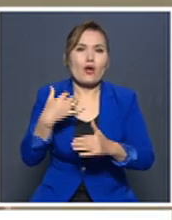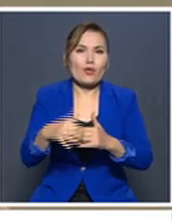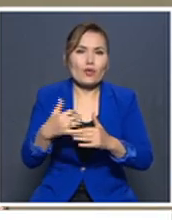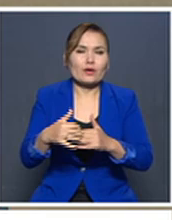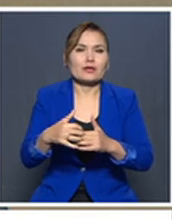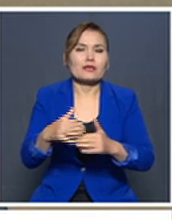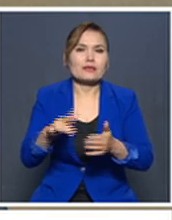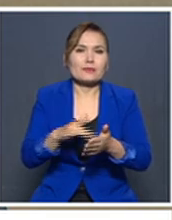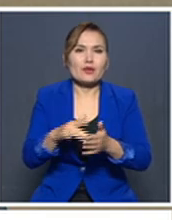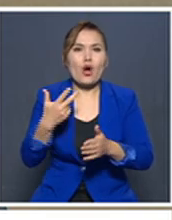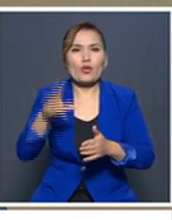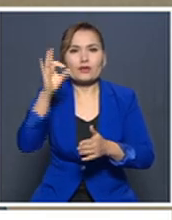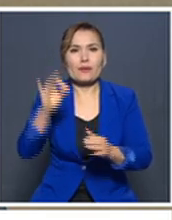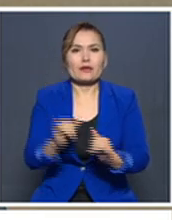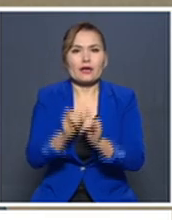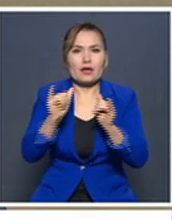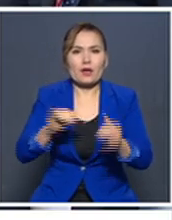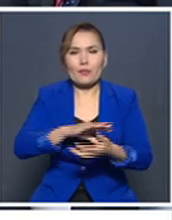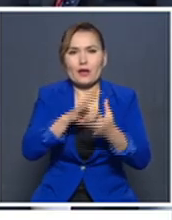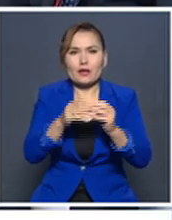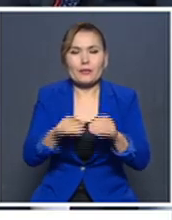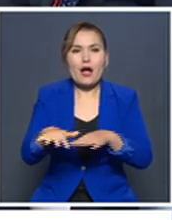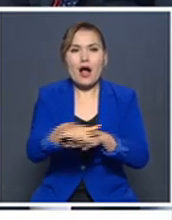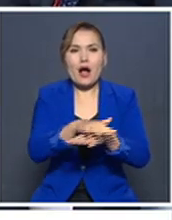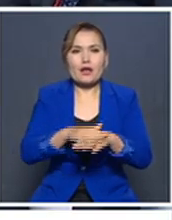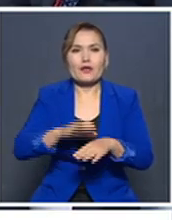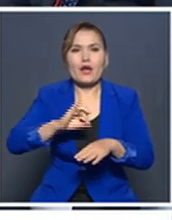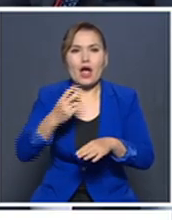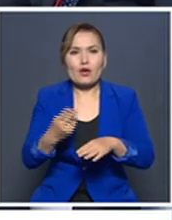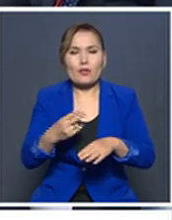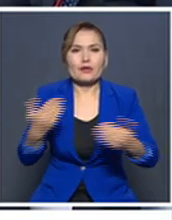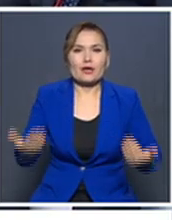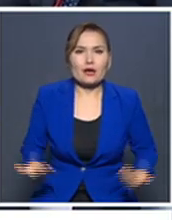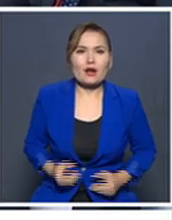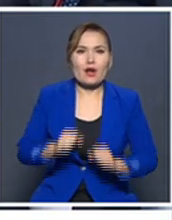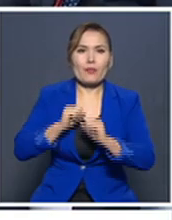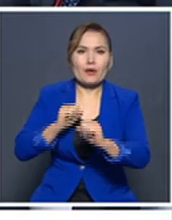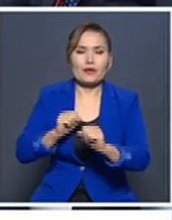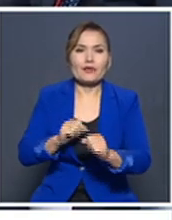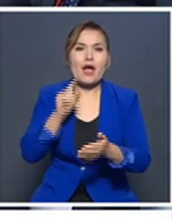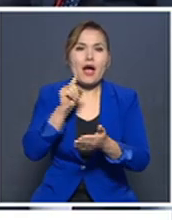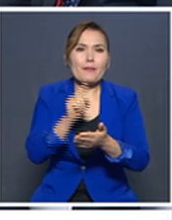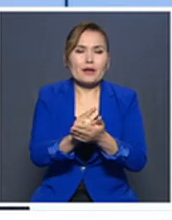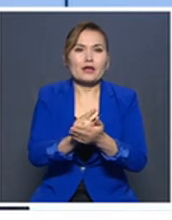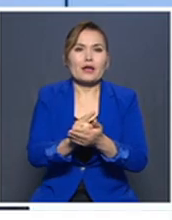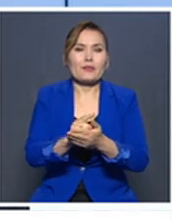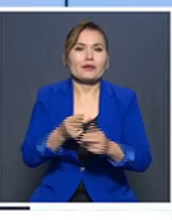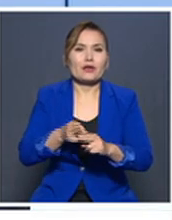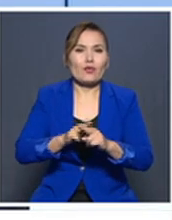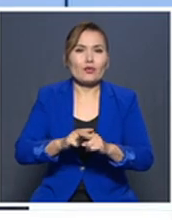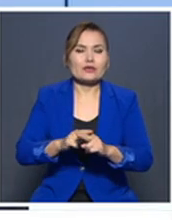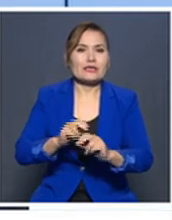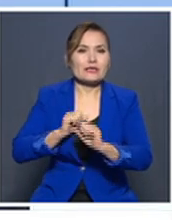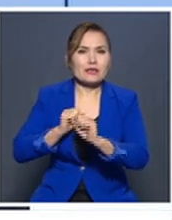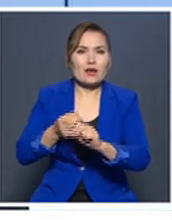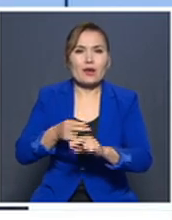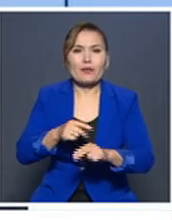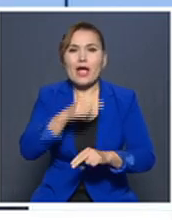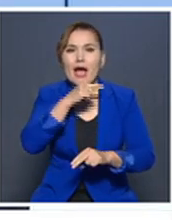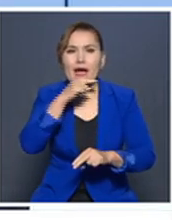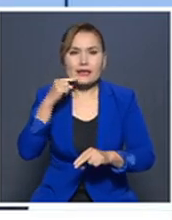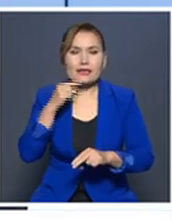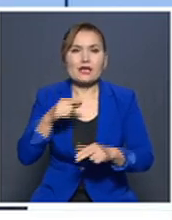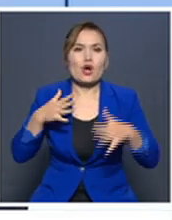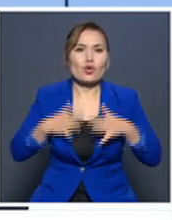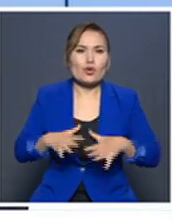артады. Бұдан бөлек халықты әлеуметтік қорғауды жаңғырту жағдайындағы міндетті әлеуметтік сақтандыру атты семинарда Ресей,